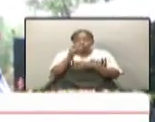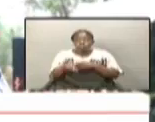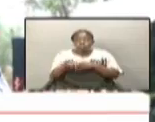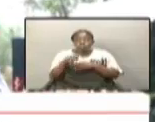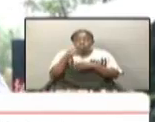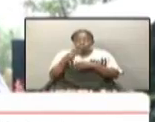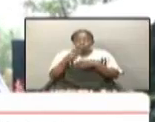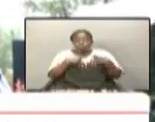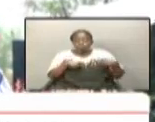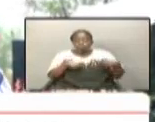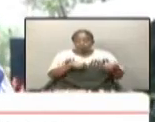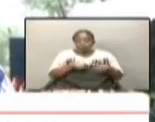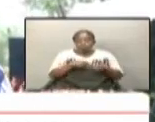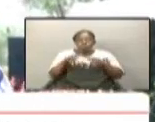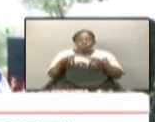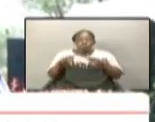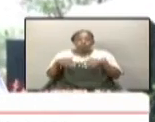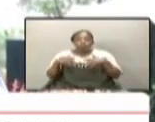mutima ayagaliza